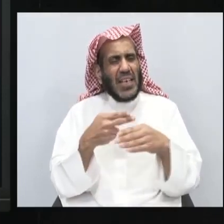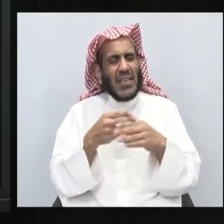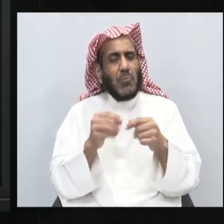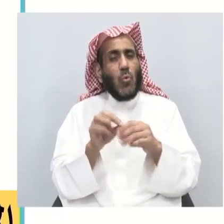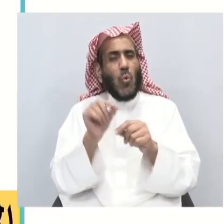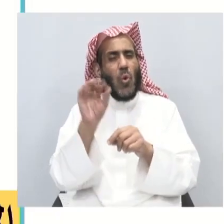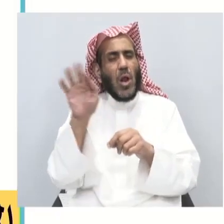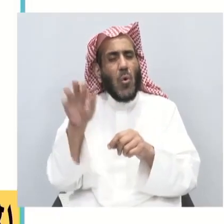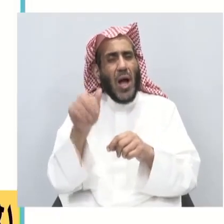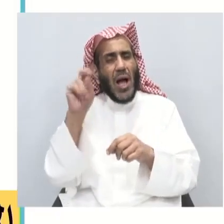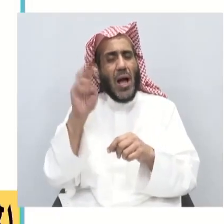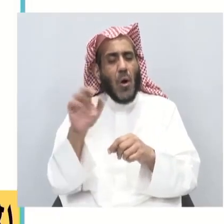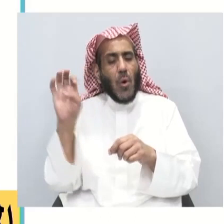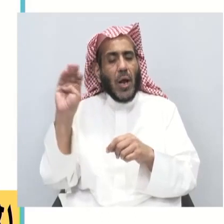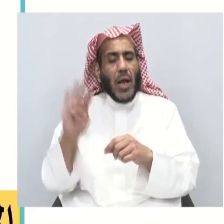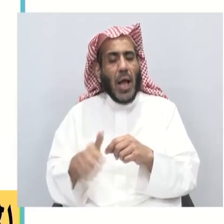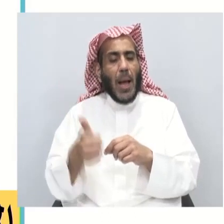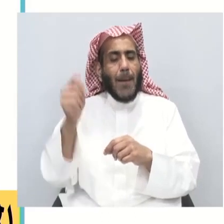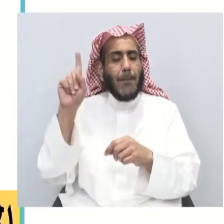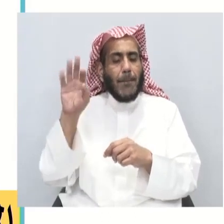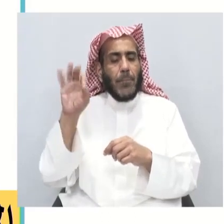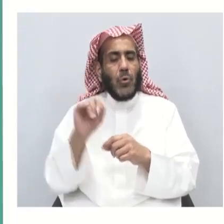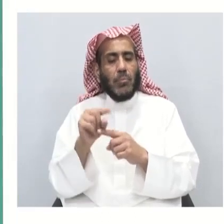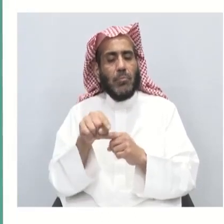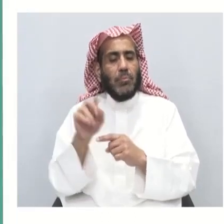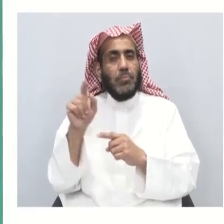ولحاء وكامبيوم.